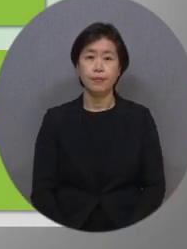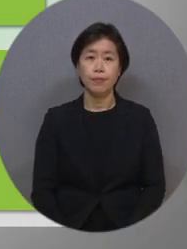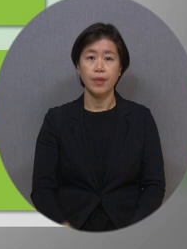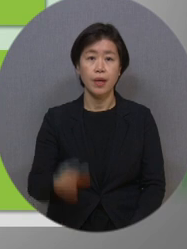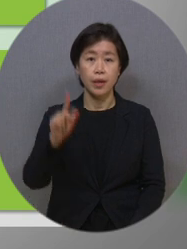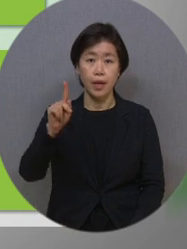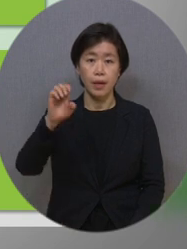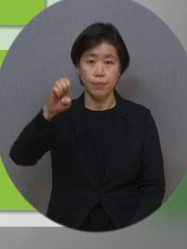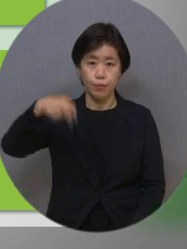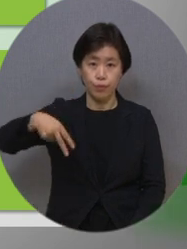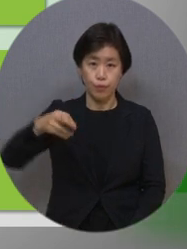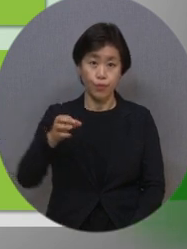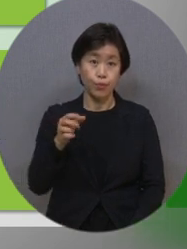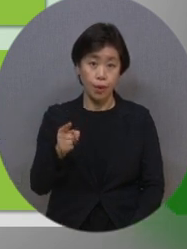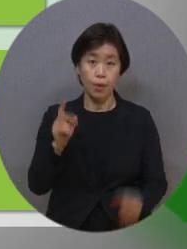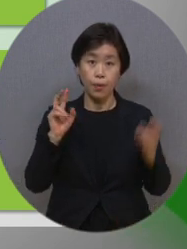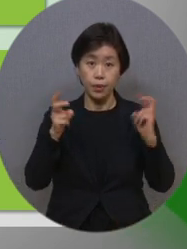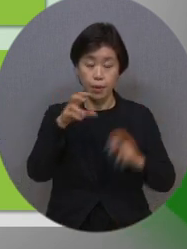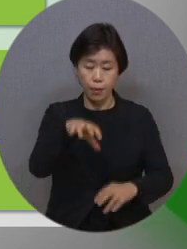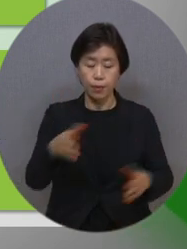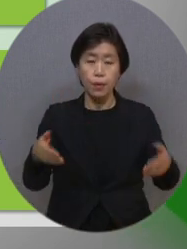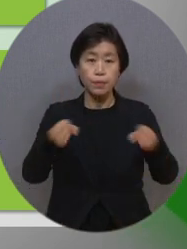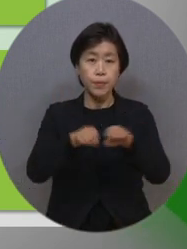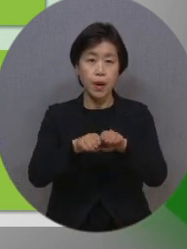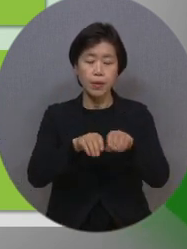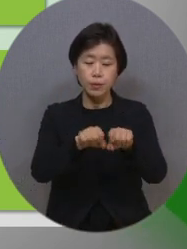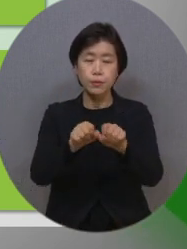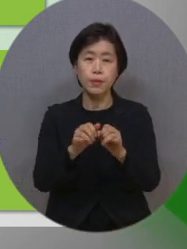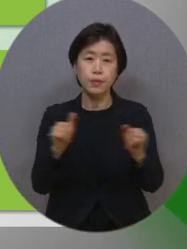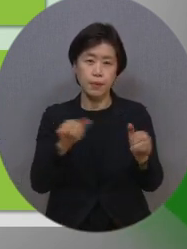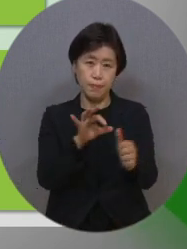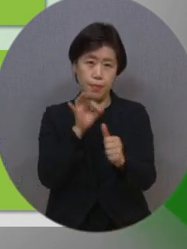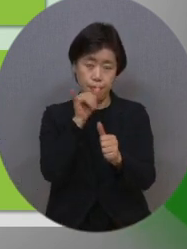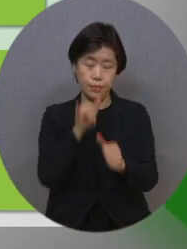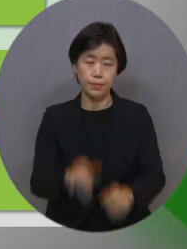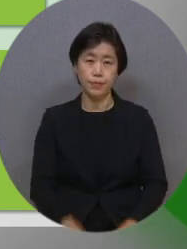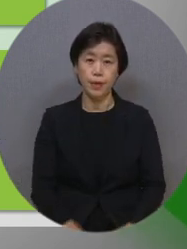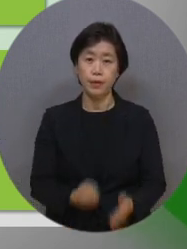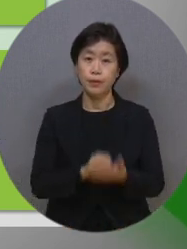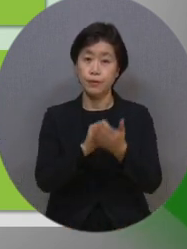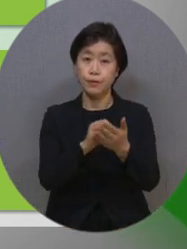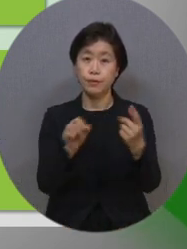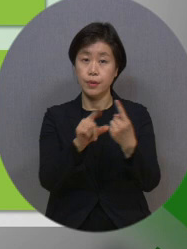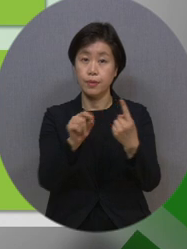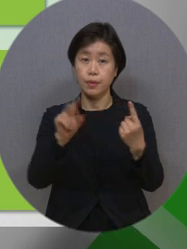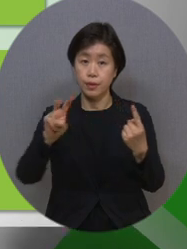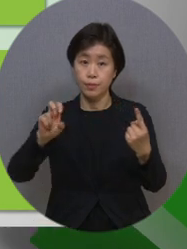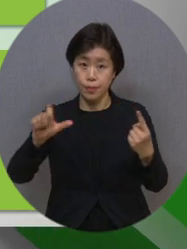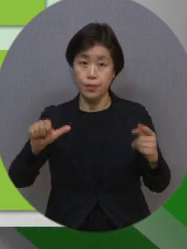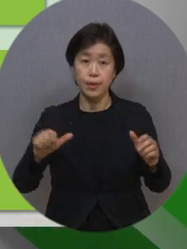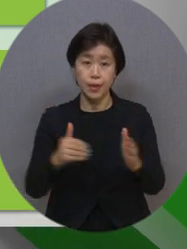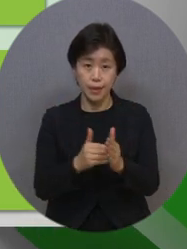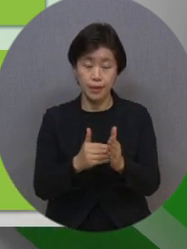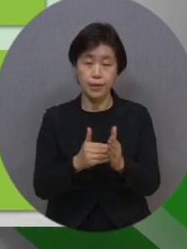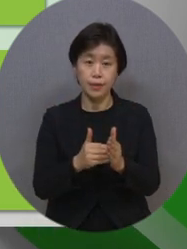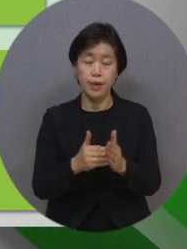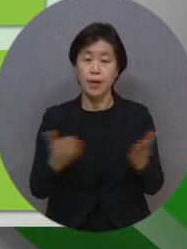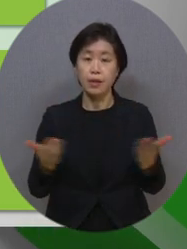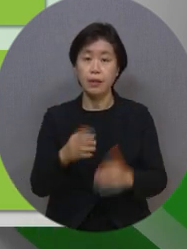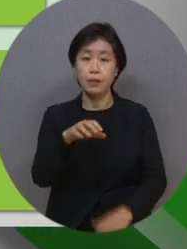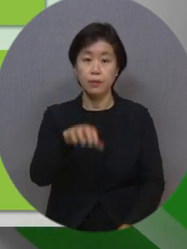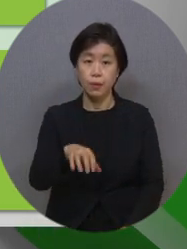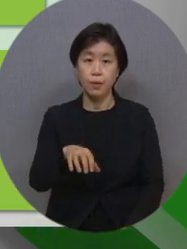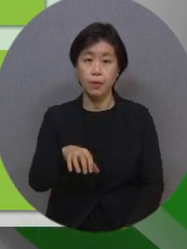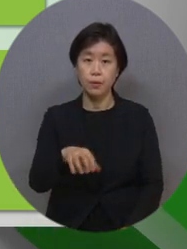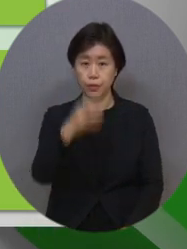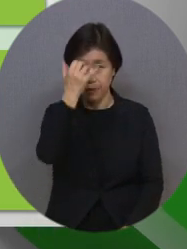주식회사 K퓨어에서 건물 청소원을 모집합니다. 접수 마감일은 1월 25일까지며